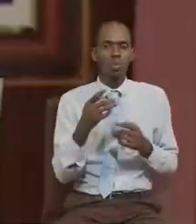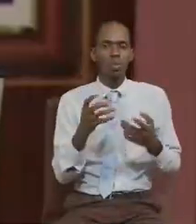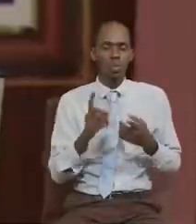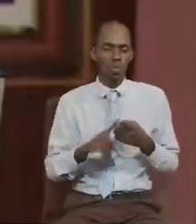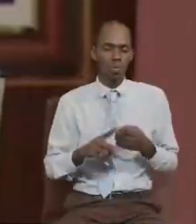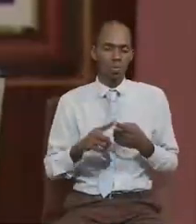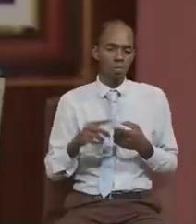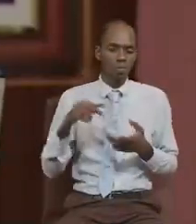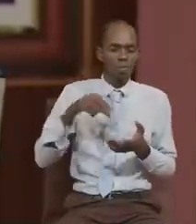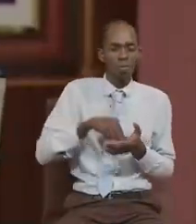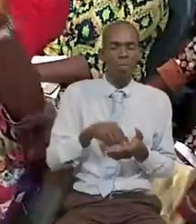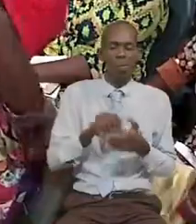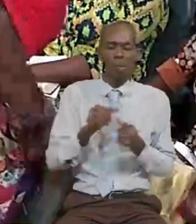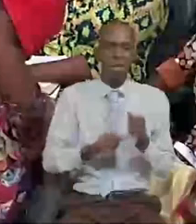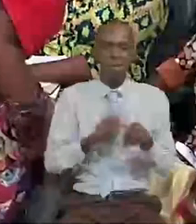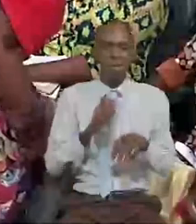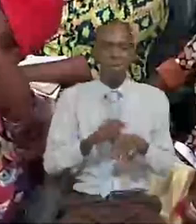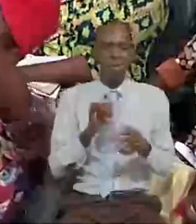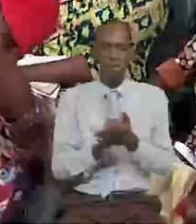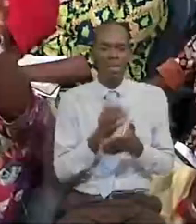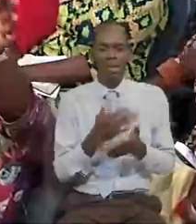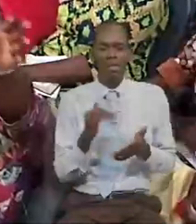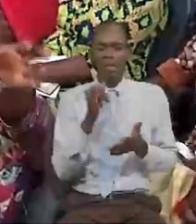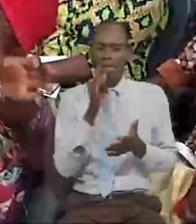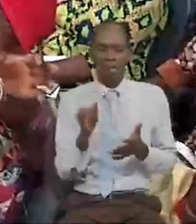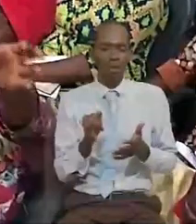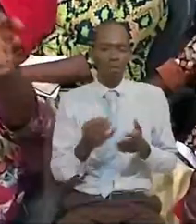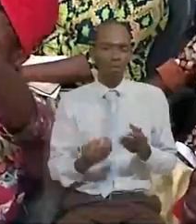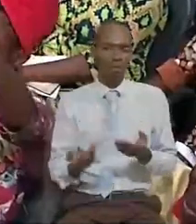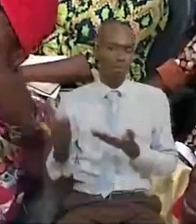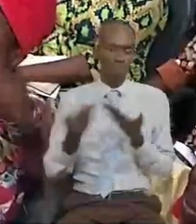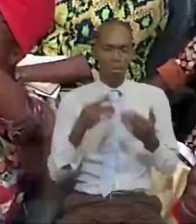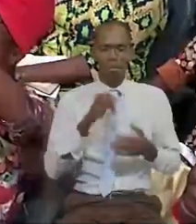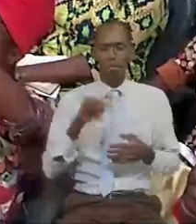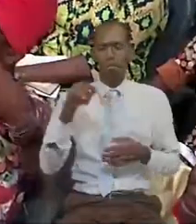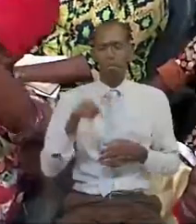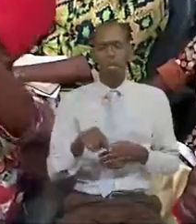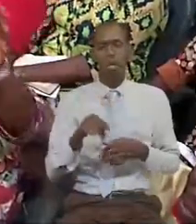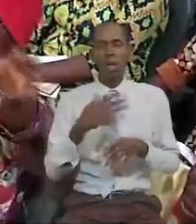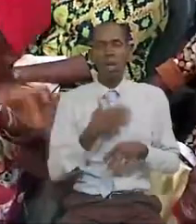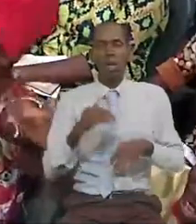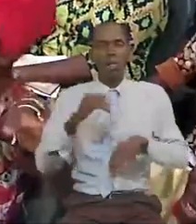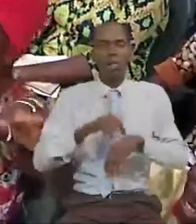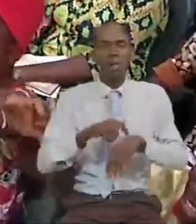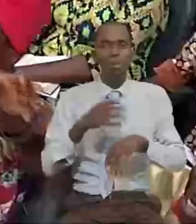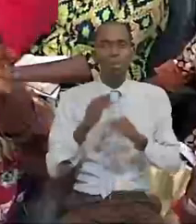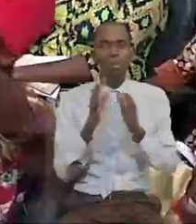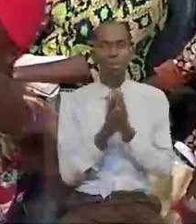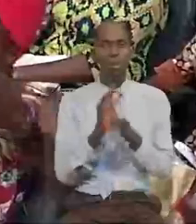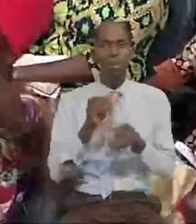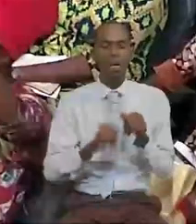te retire par terre. Au moment de la prière, toutes ces forces de gravité seront ôtées de ta